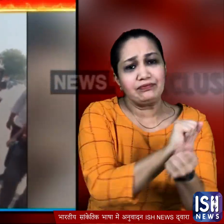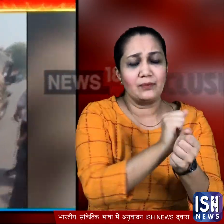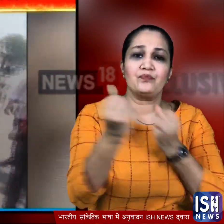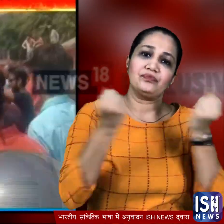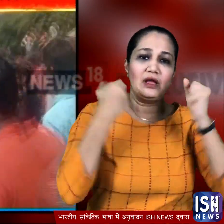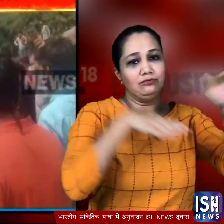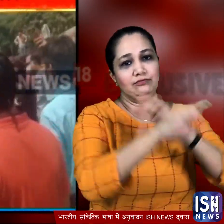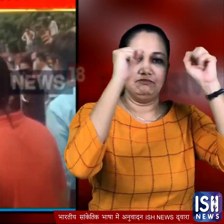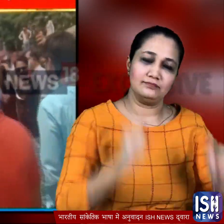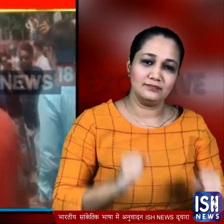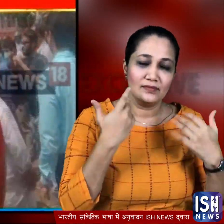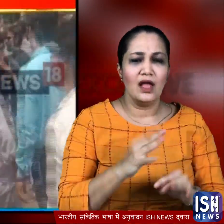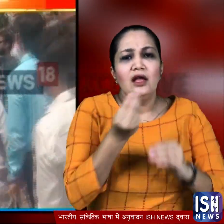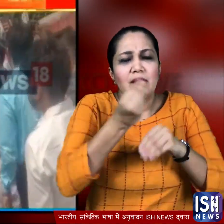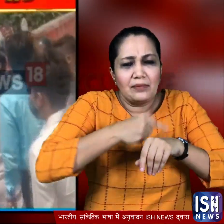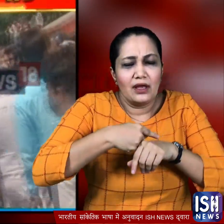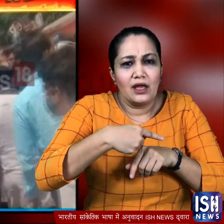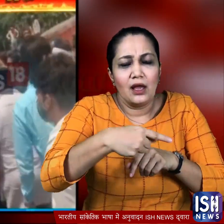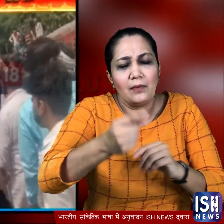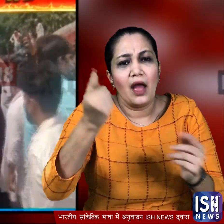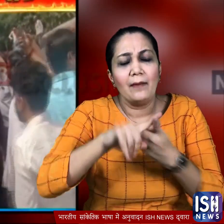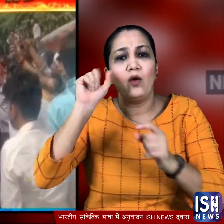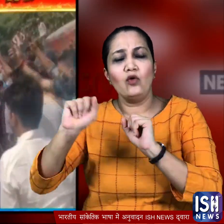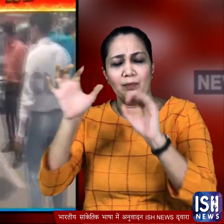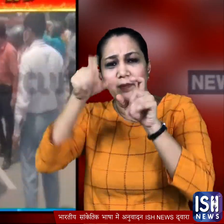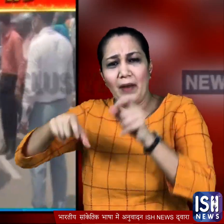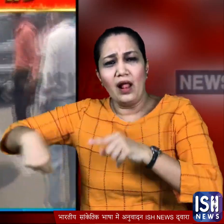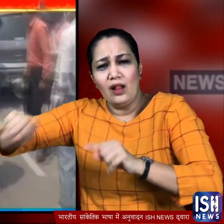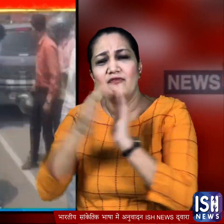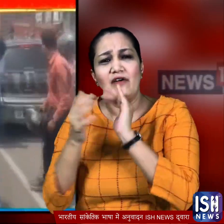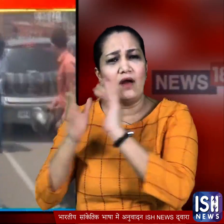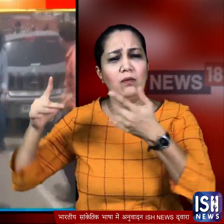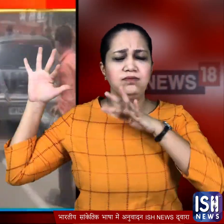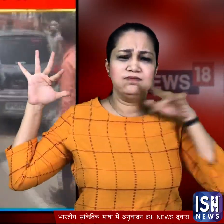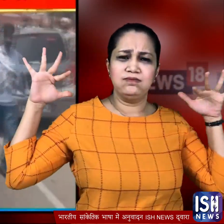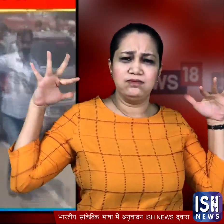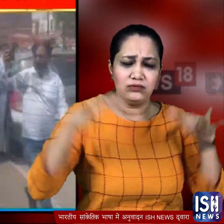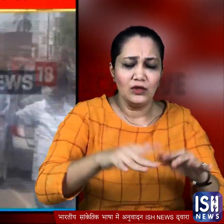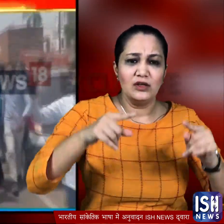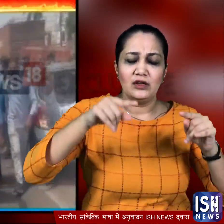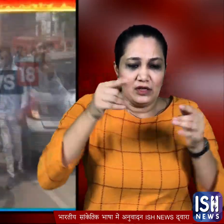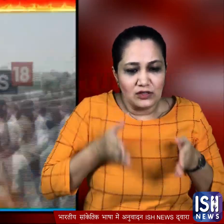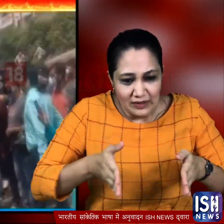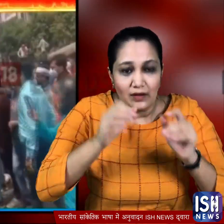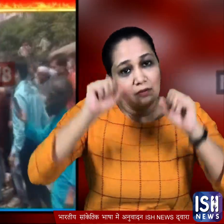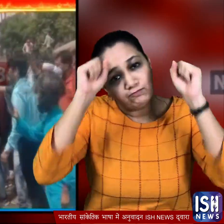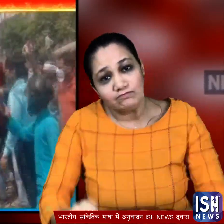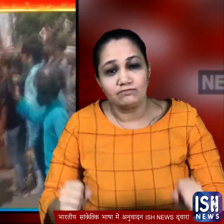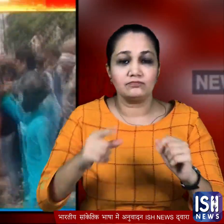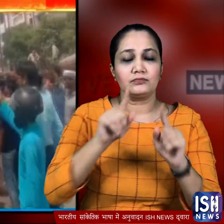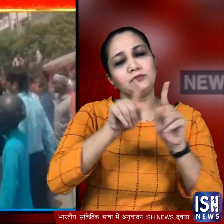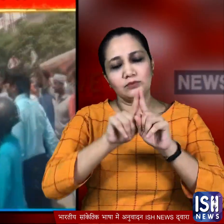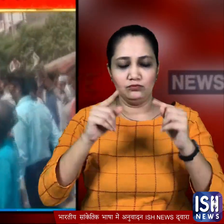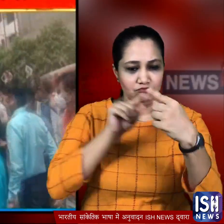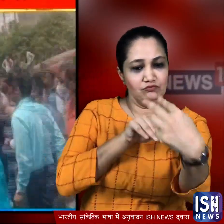गाड़ी में बिठा भी लिया। लेकिन थोड़ी ही देर में उसके साथियों की भीड़ वहां पहुंच गई। एक तो गाड़ी के सामने बीच सड़क पर बैठ गया और बाकी लोगों